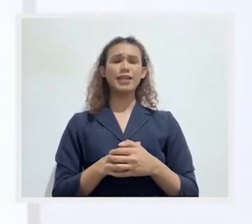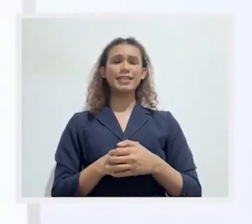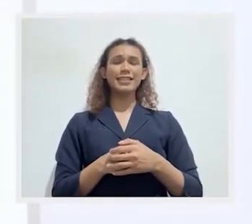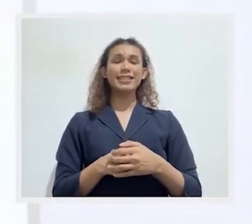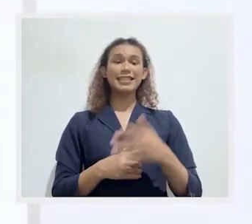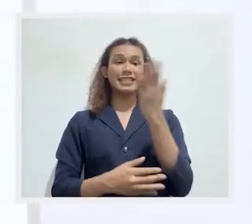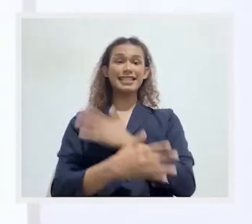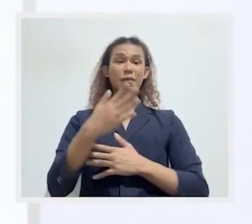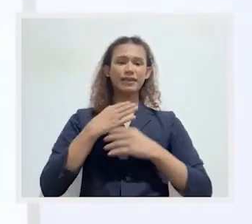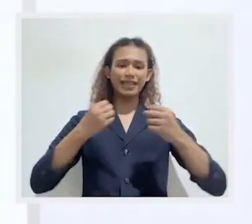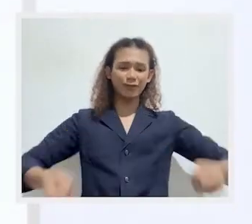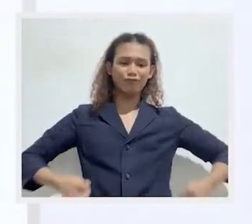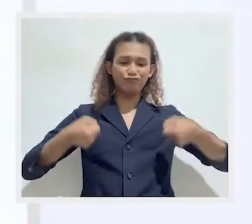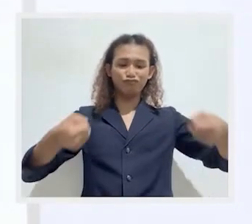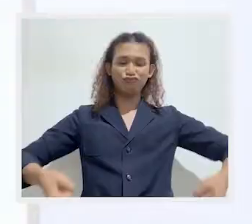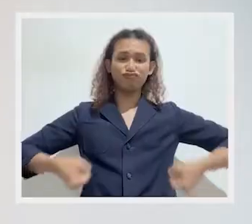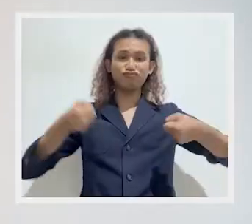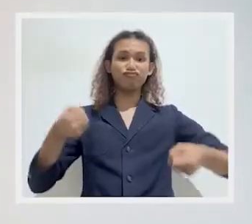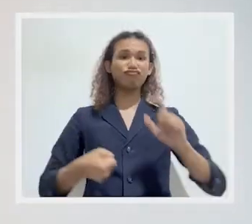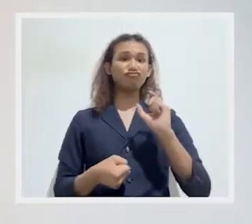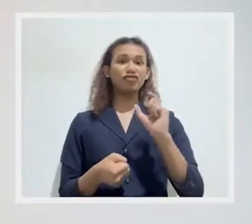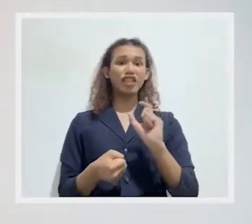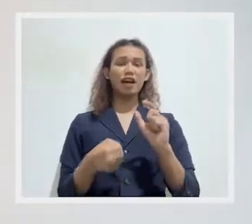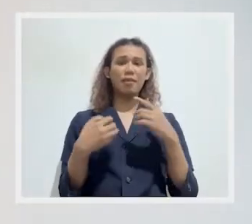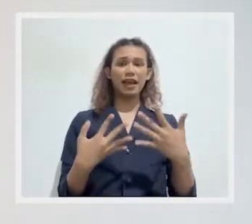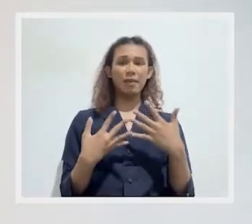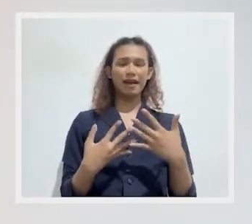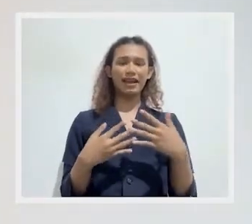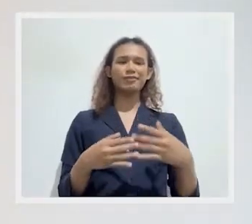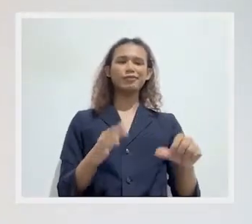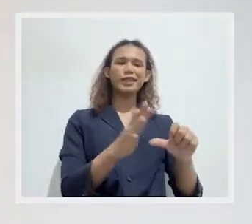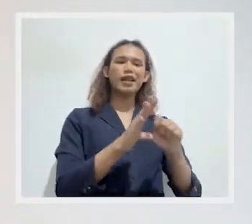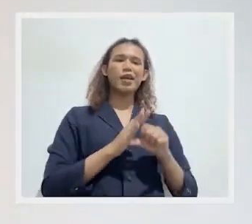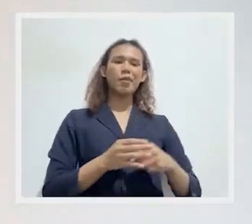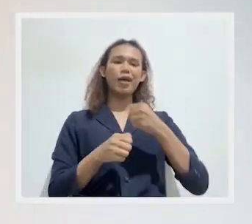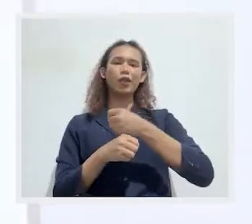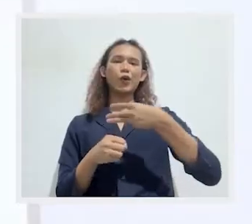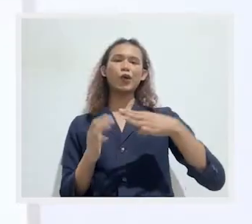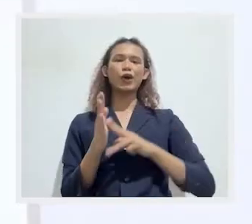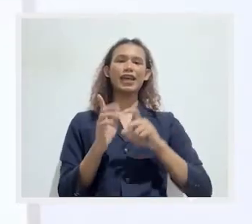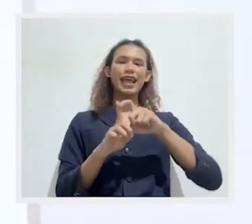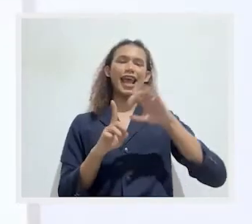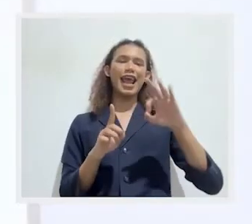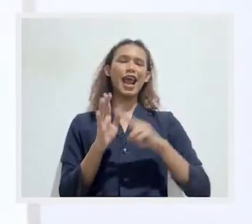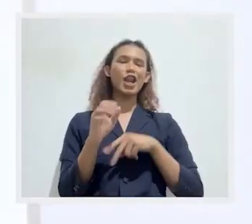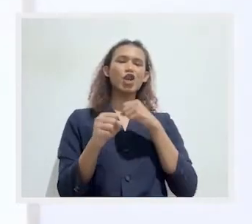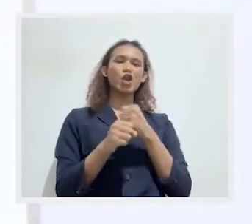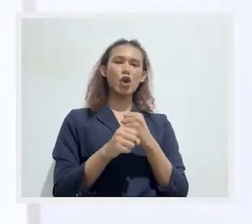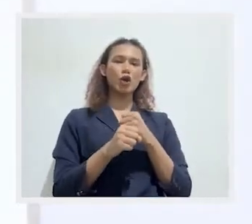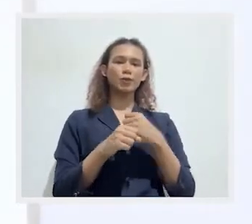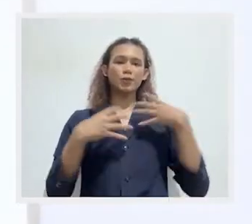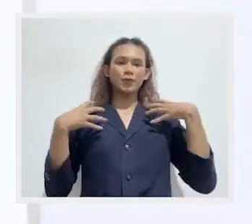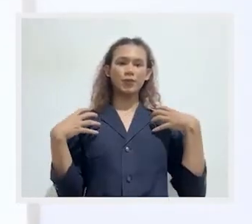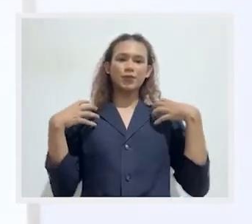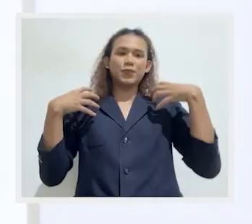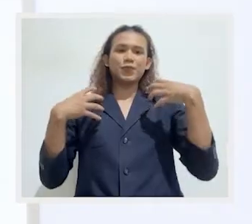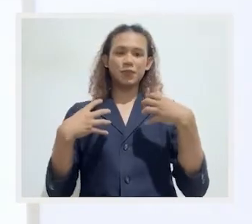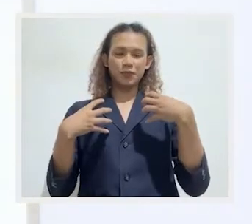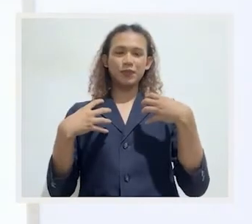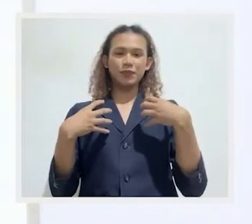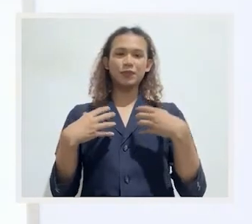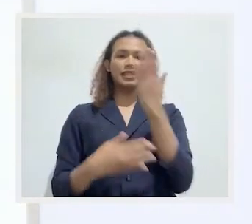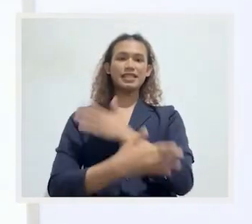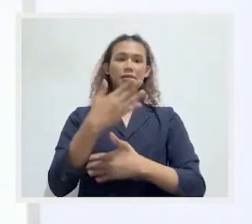Sedangkan untuk pasien disabilitas yang menggunakan kursi roda, berat badan dapat diketahui dengan cara mengukur berat pasien dengan